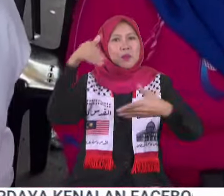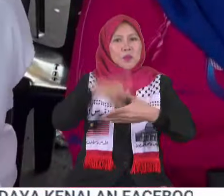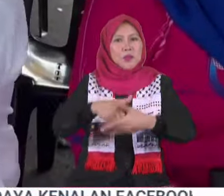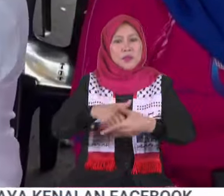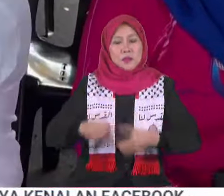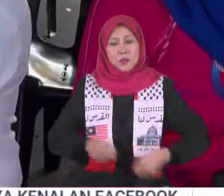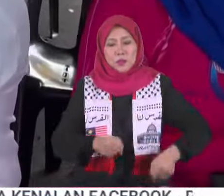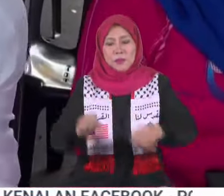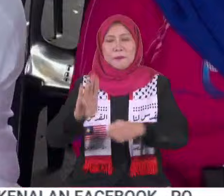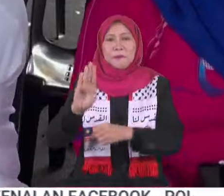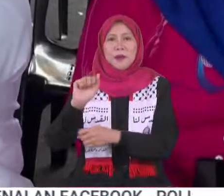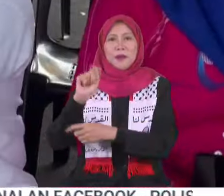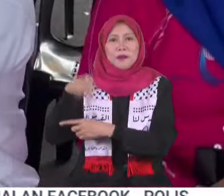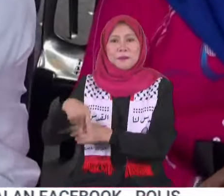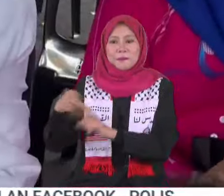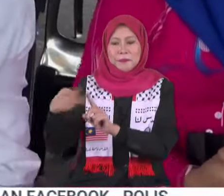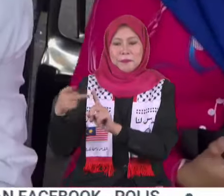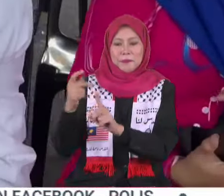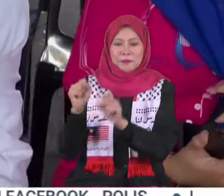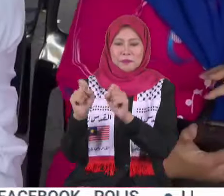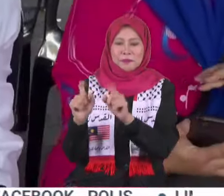Sungai Bakap Pulau Pinang Sabtu lalu.